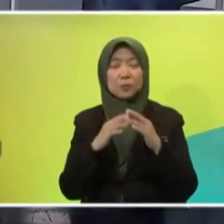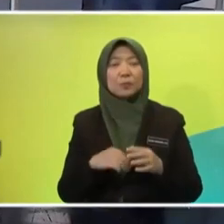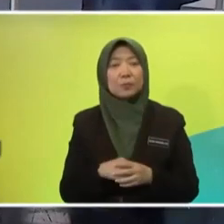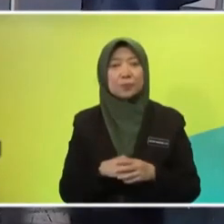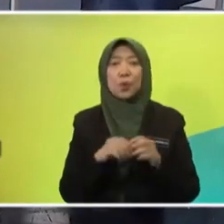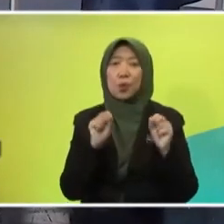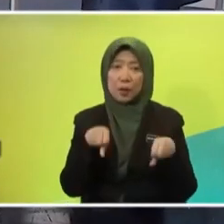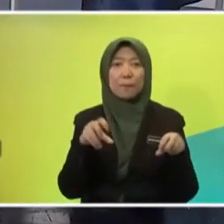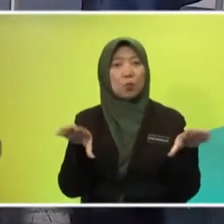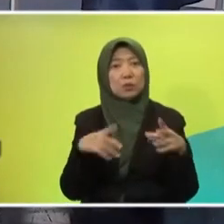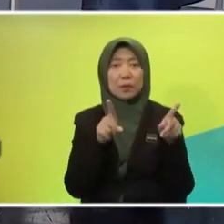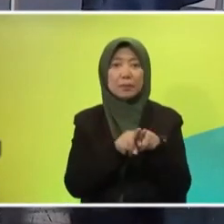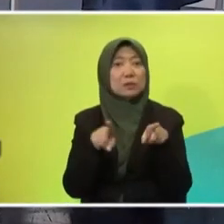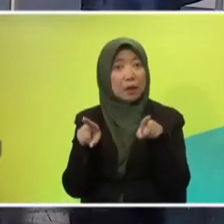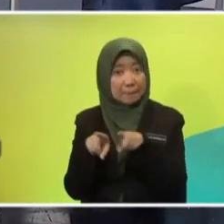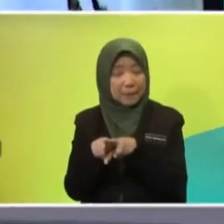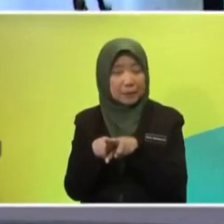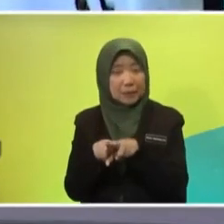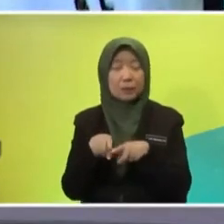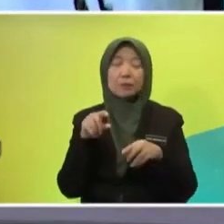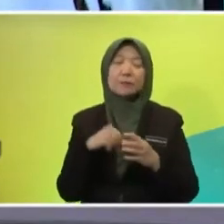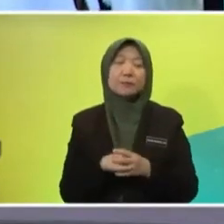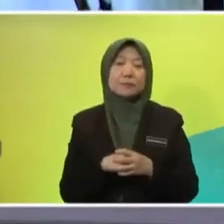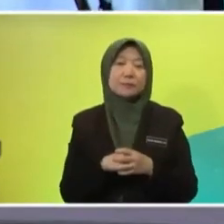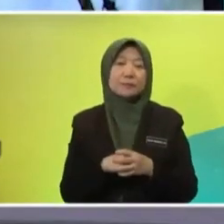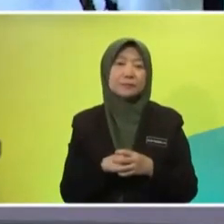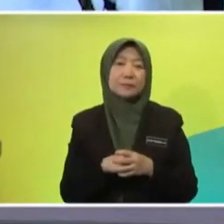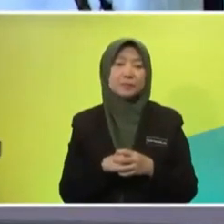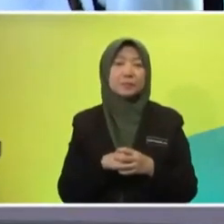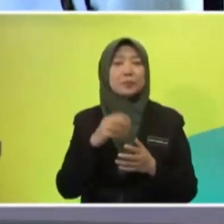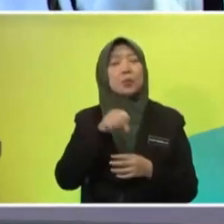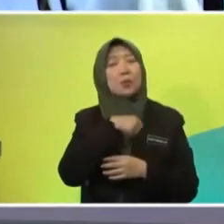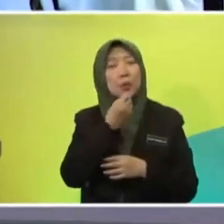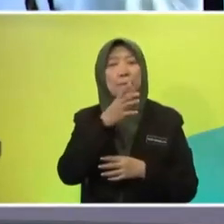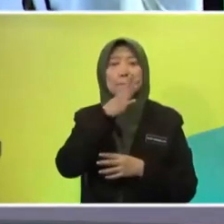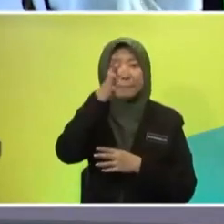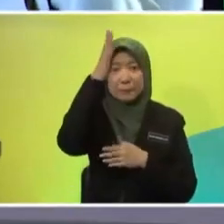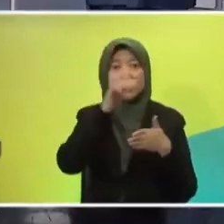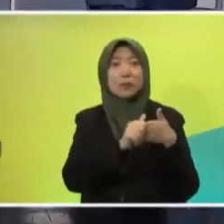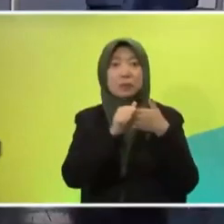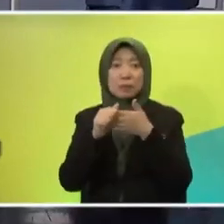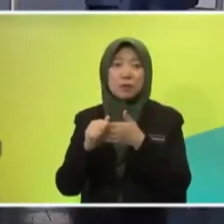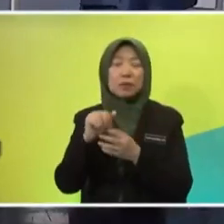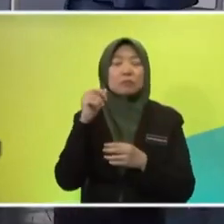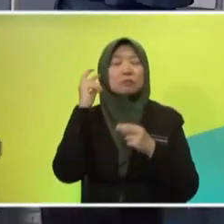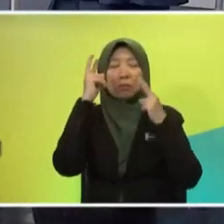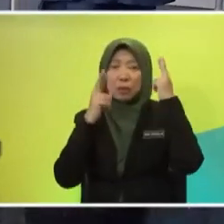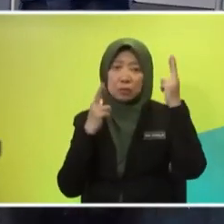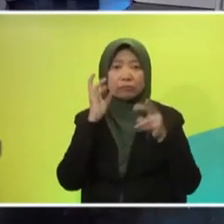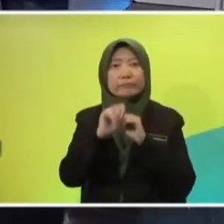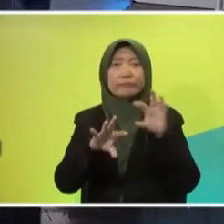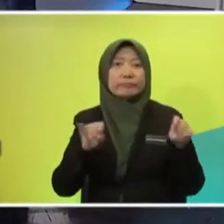membantu. Okey, takut nanti rumahnya pula yang bersepah nanti. Okey, kita letakkan gam ni.